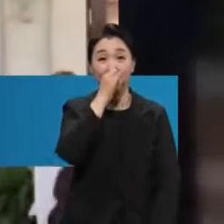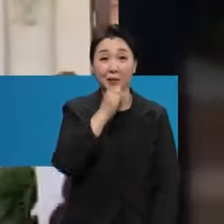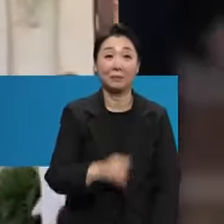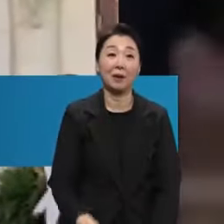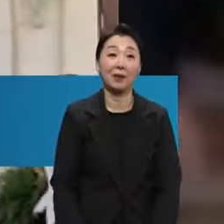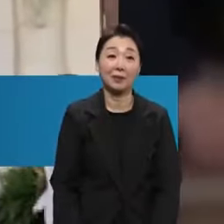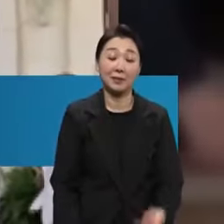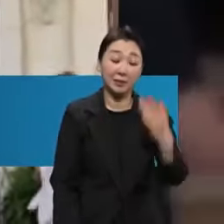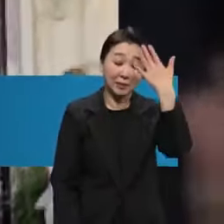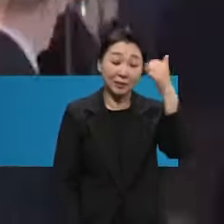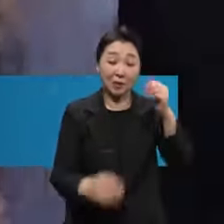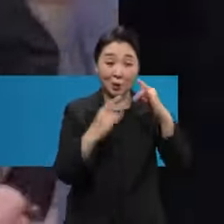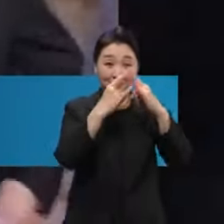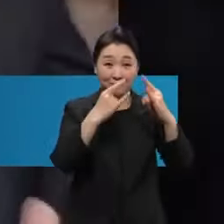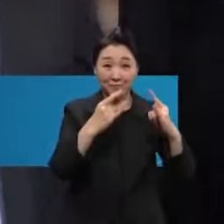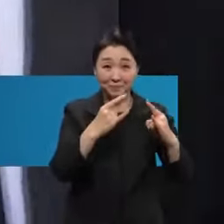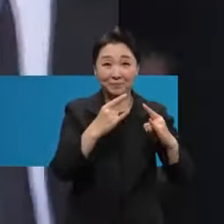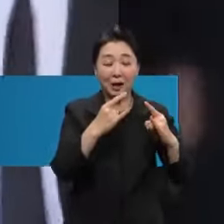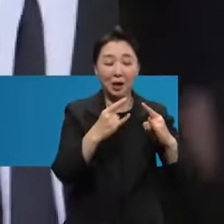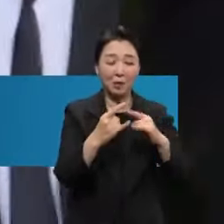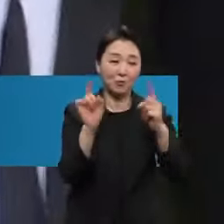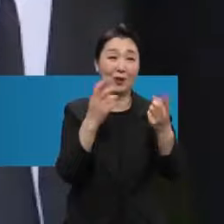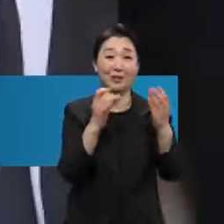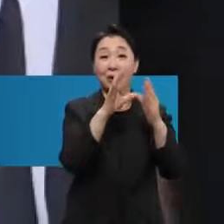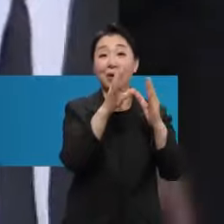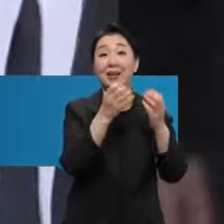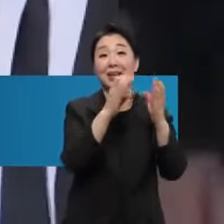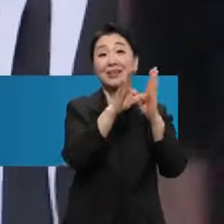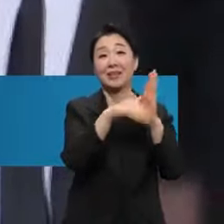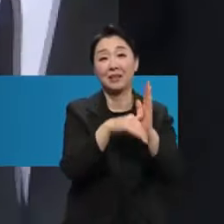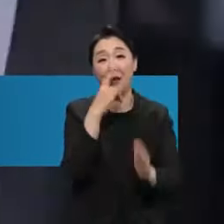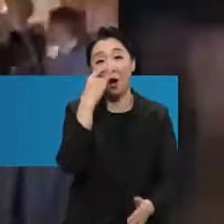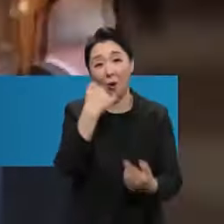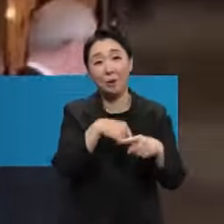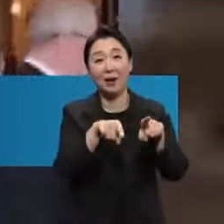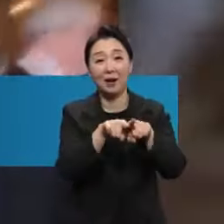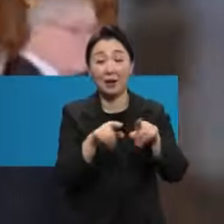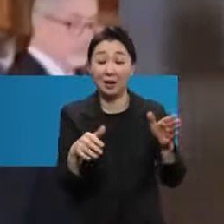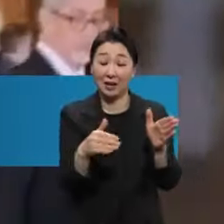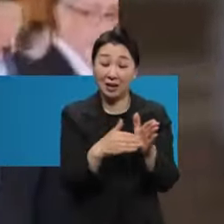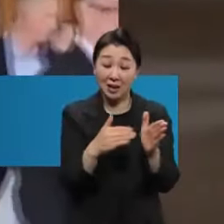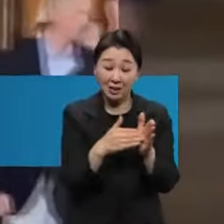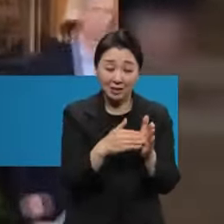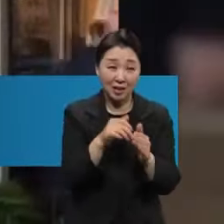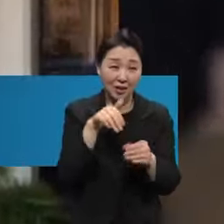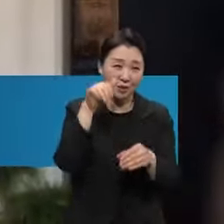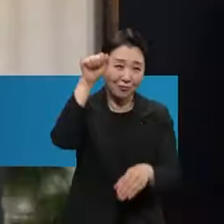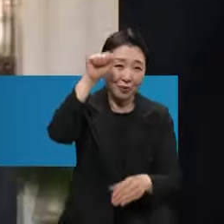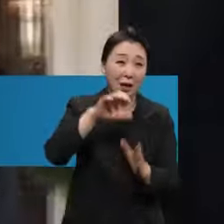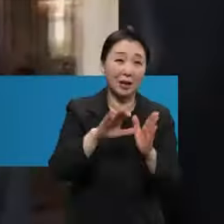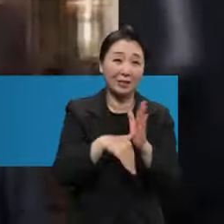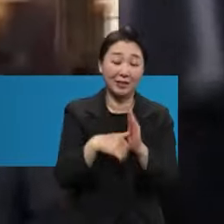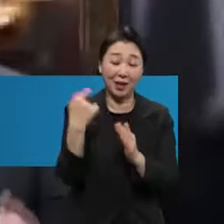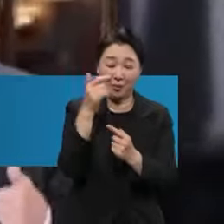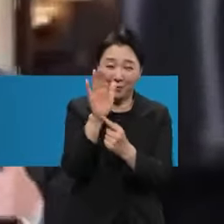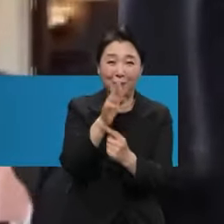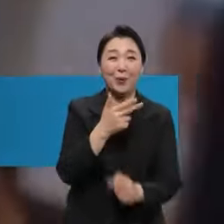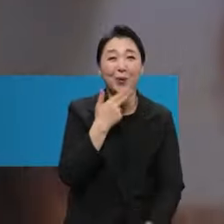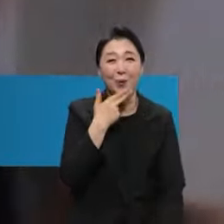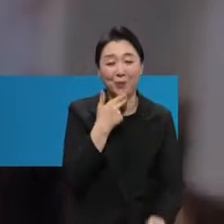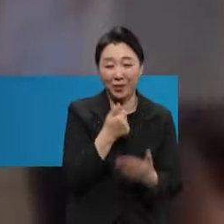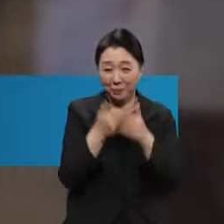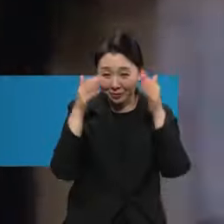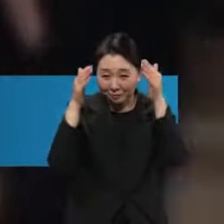마러라고에서 열린 부활절 행사였습니다. 어머니 멜라니아 트럼프와 함께 지금까지 유세 현장에선 잘 얼굴을 보이지 않아서 더